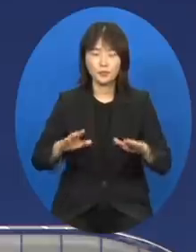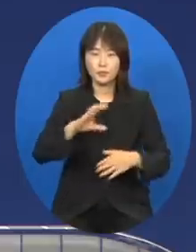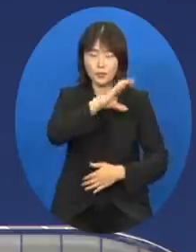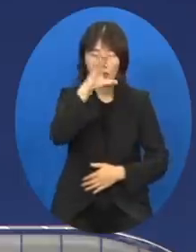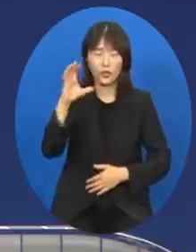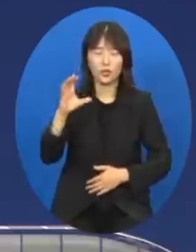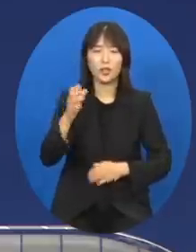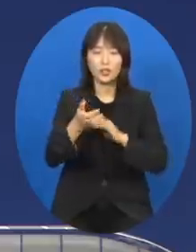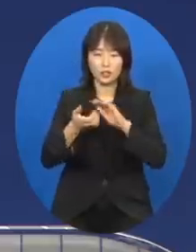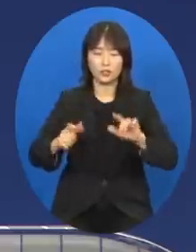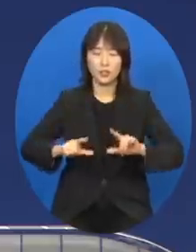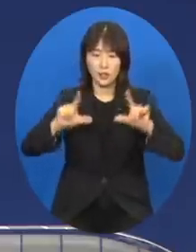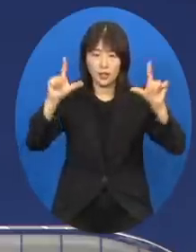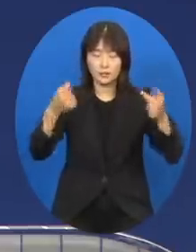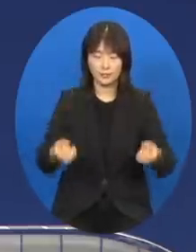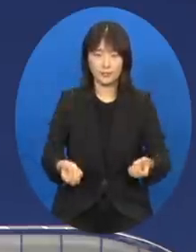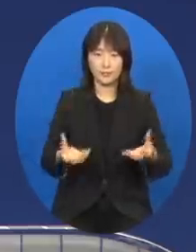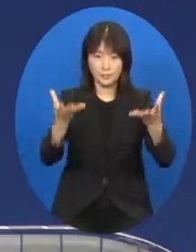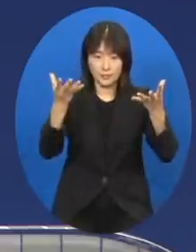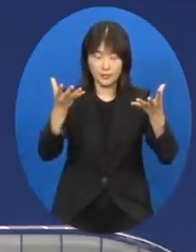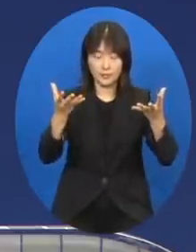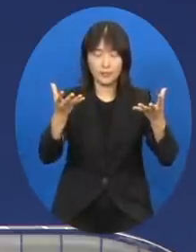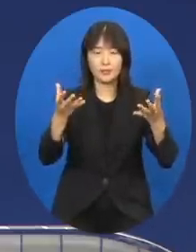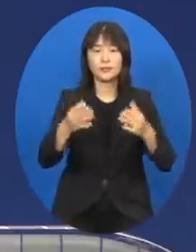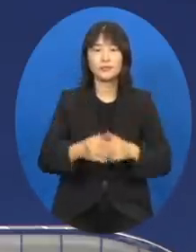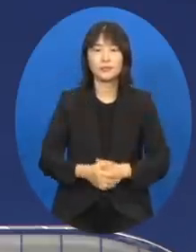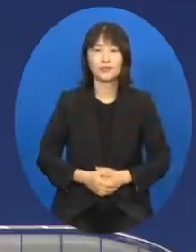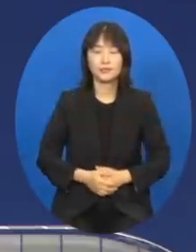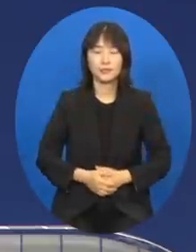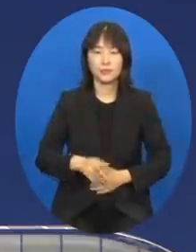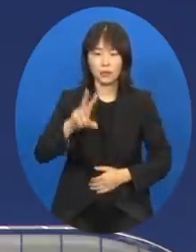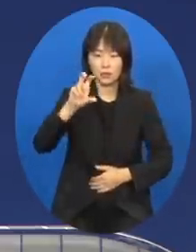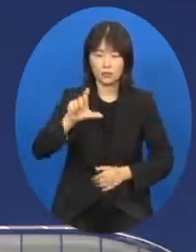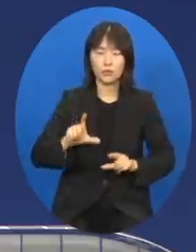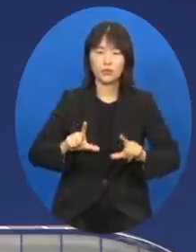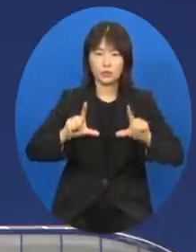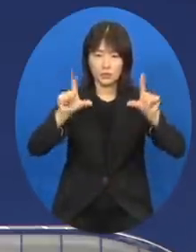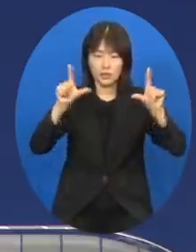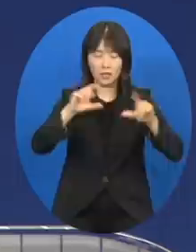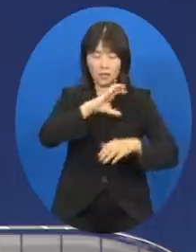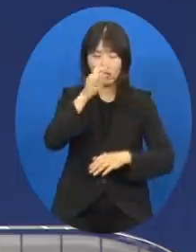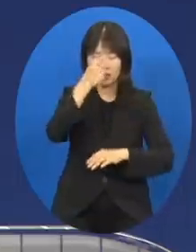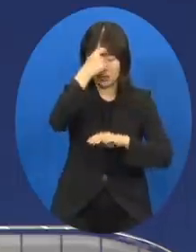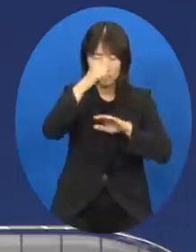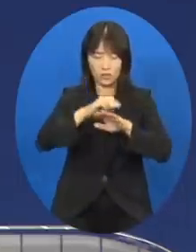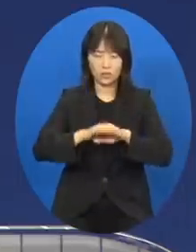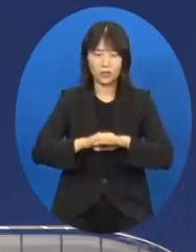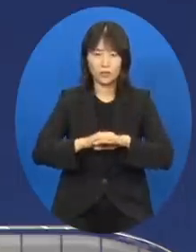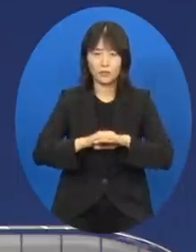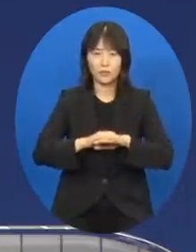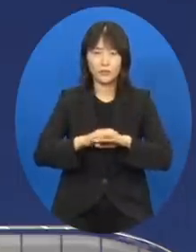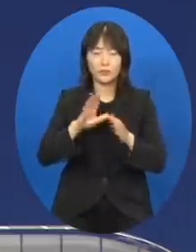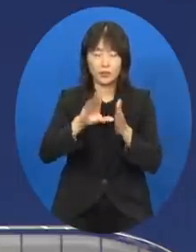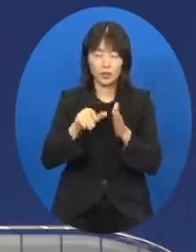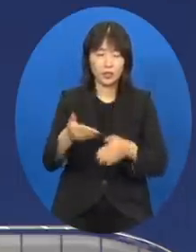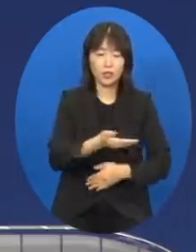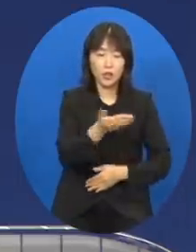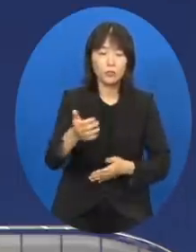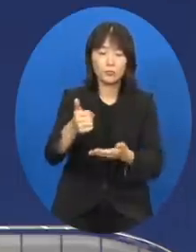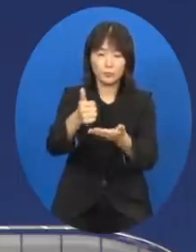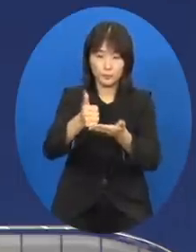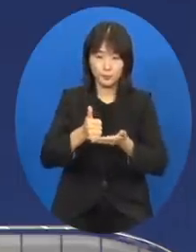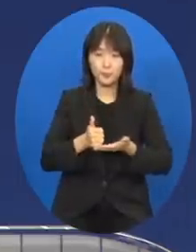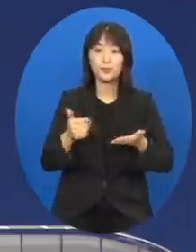전야 행사와 또 25일 성탄절 예배에 여러분이 초청을